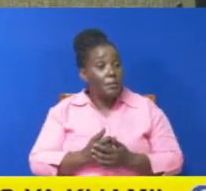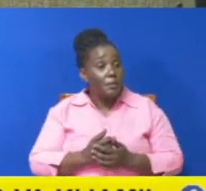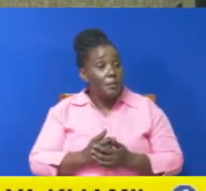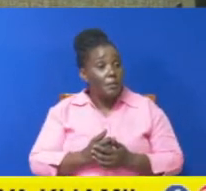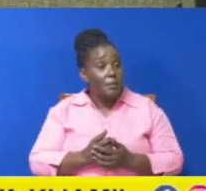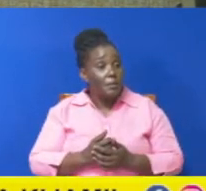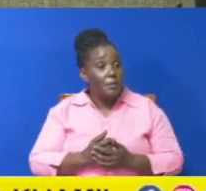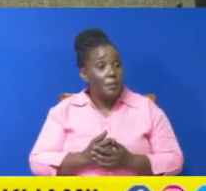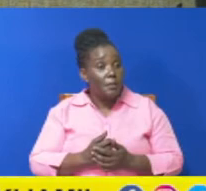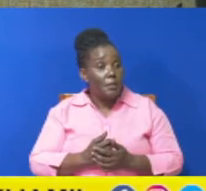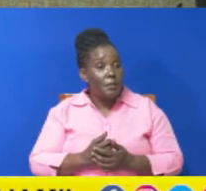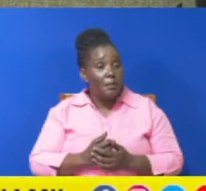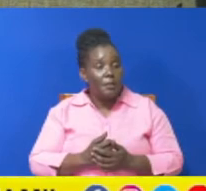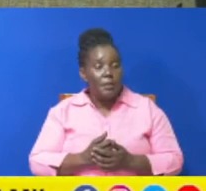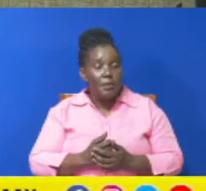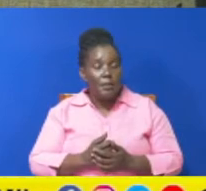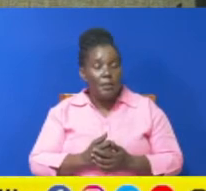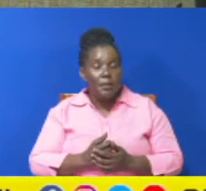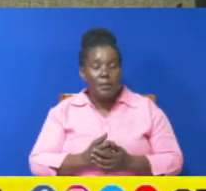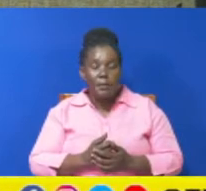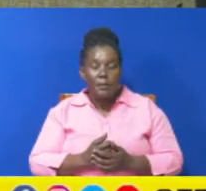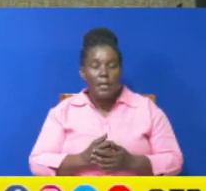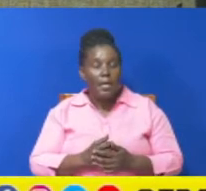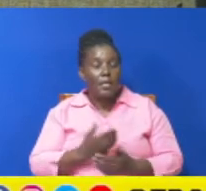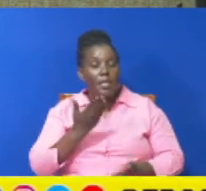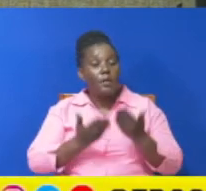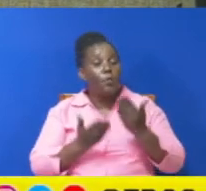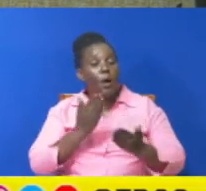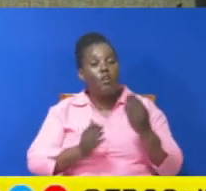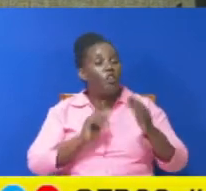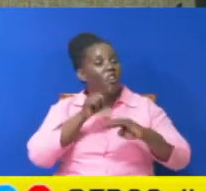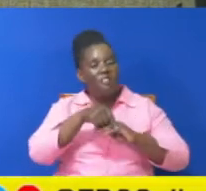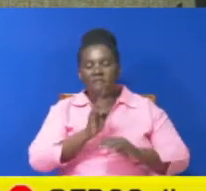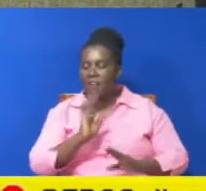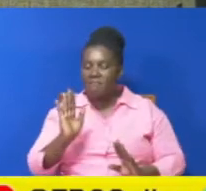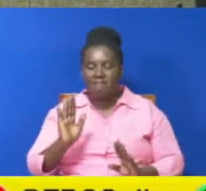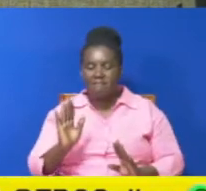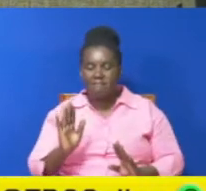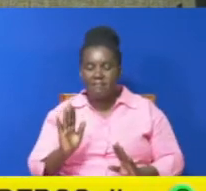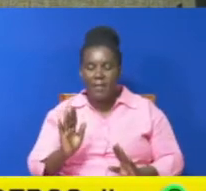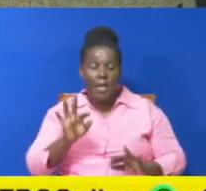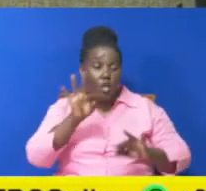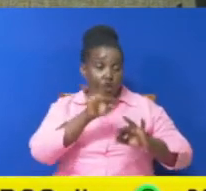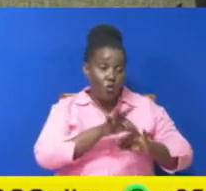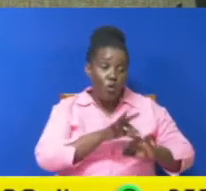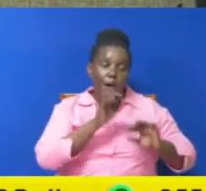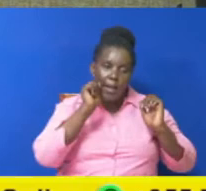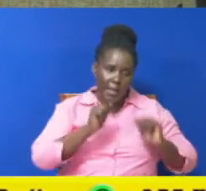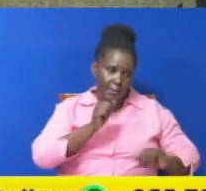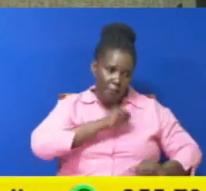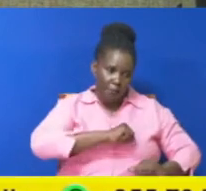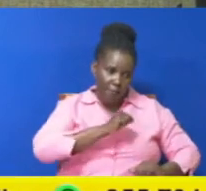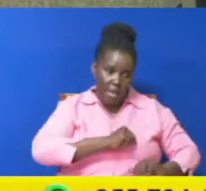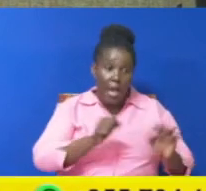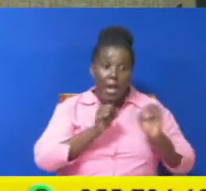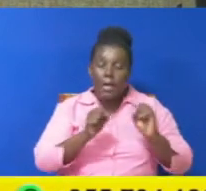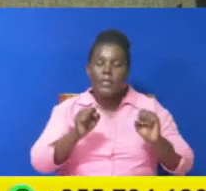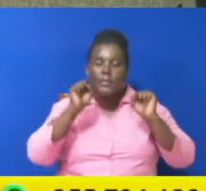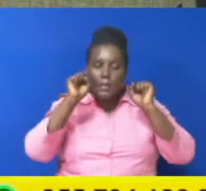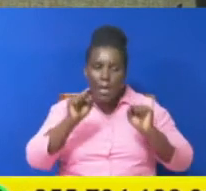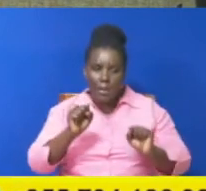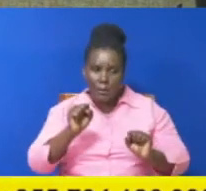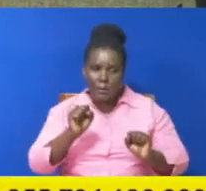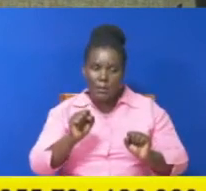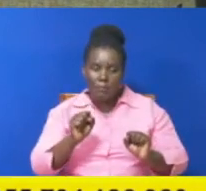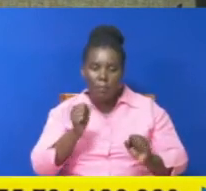Nimeshasema mwanzoni kwamba kuna kiwango cha kuvumilia ambacho kwenye ndoa kinatakiwa. Ndoa bila kuvumilia, ndoa bila kusamehe, aiende, lakini kila